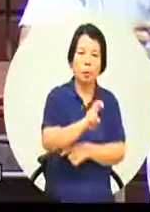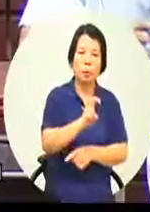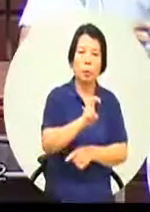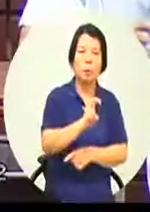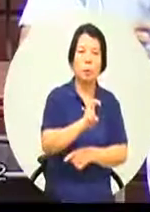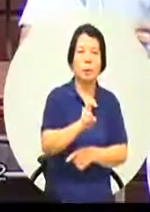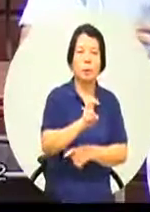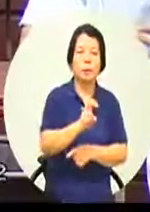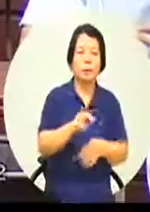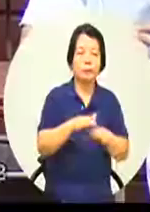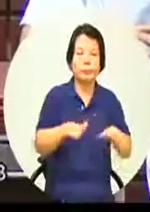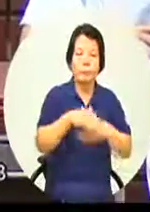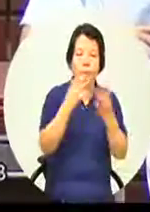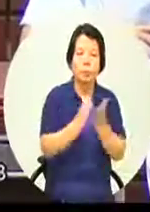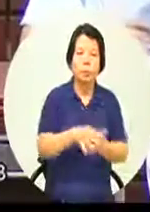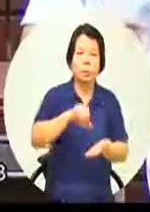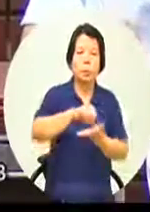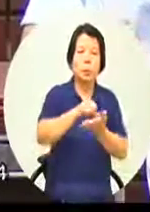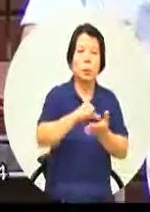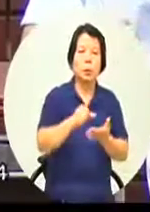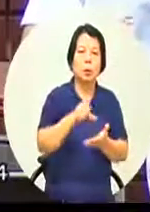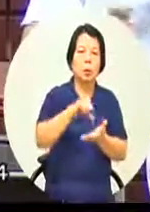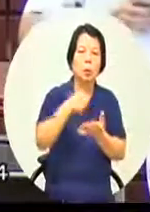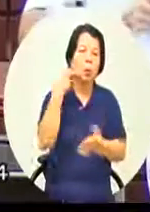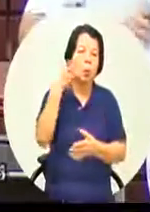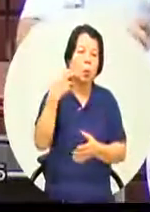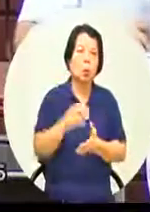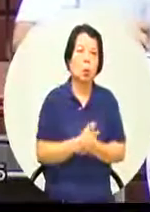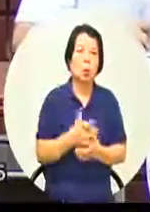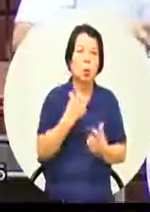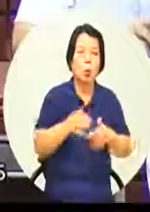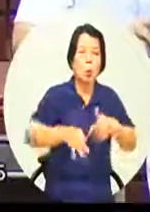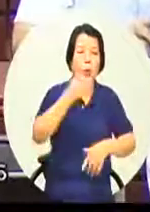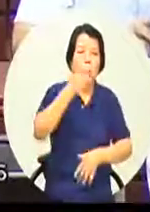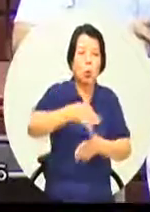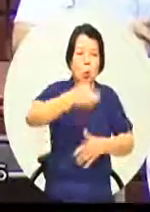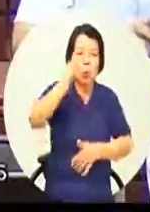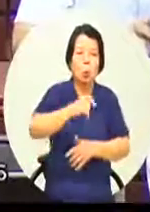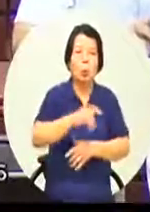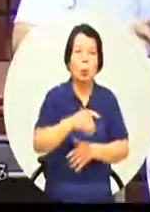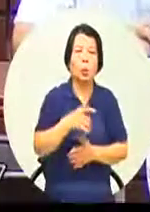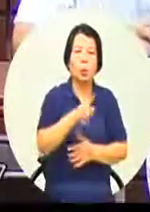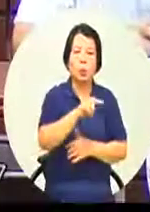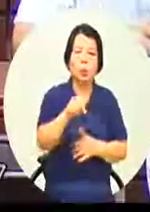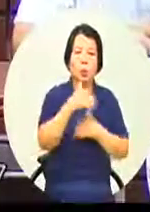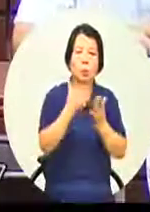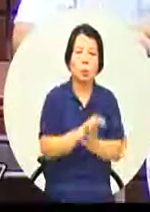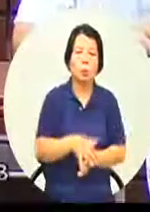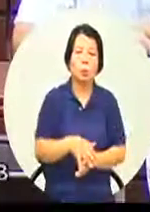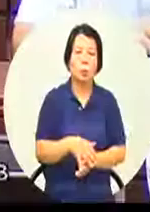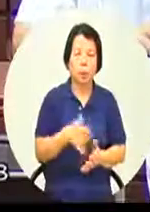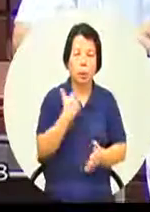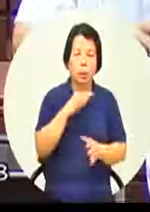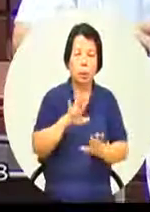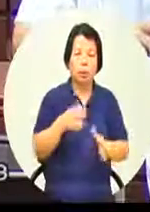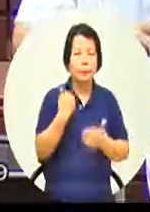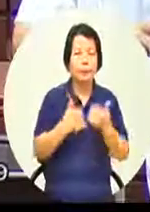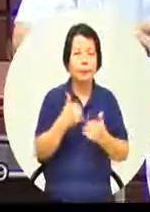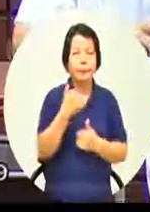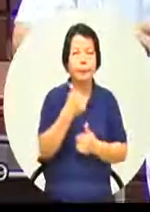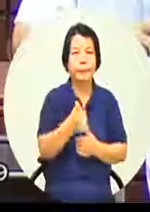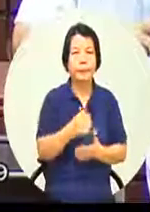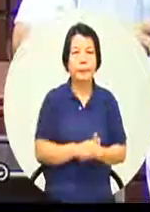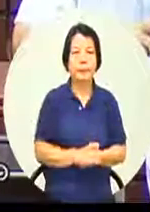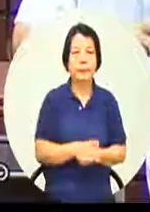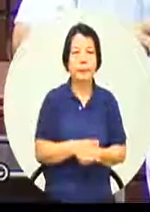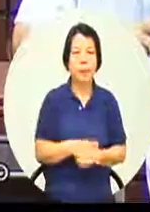地，其他几乎都是丘陵地种水果、高经济作物。所以说我们的这个不一样。不过有一个很可喜的现象。我们